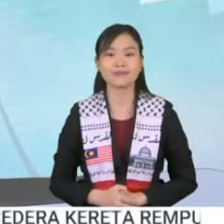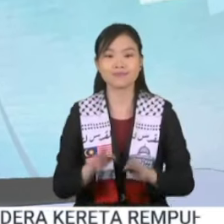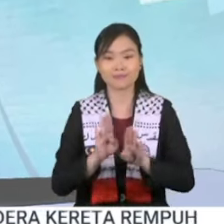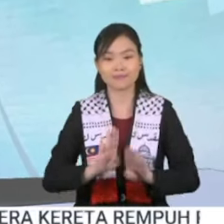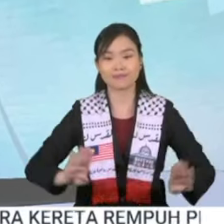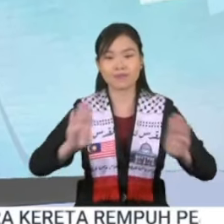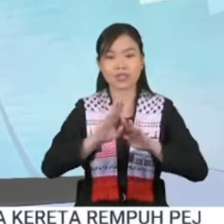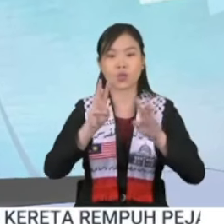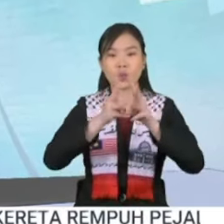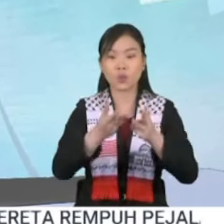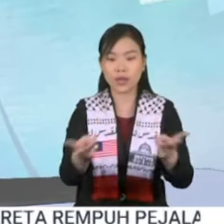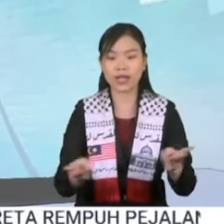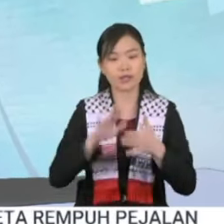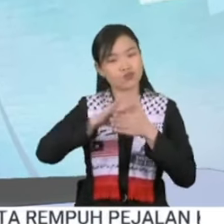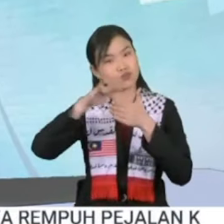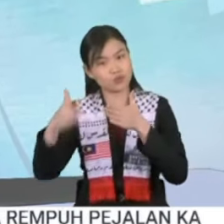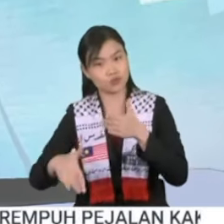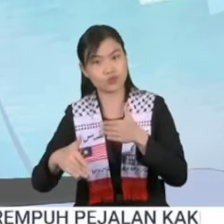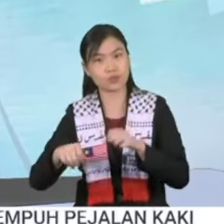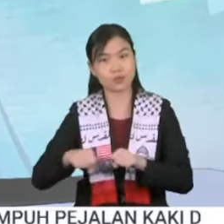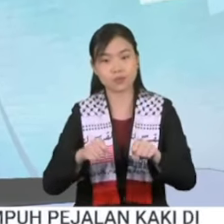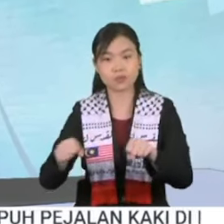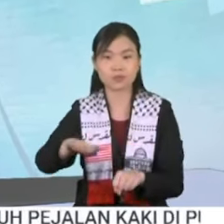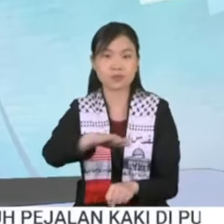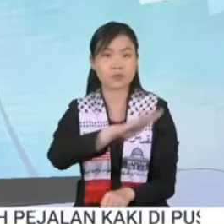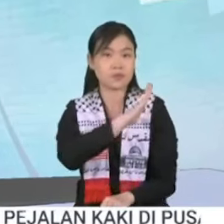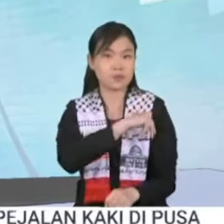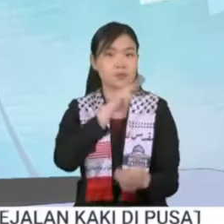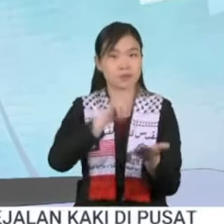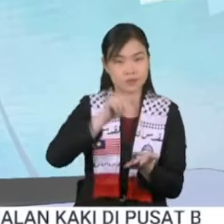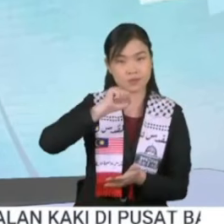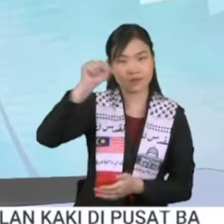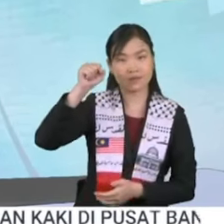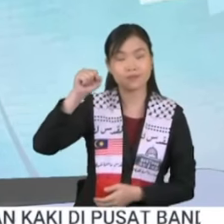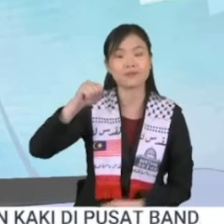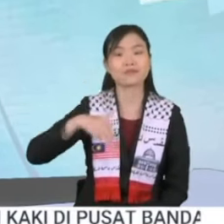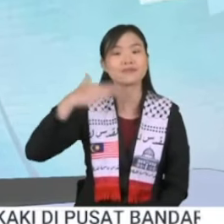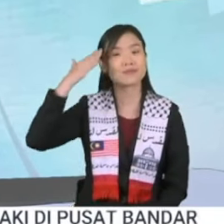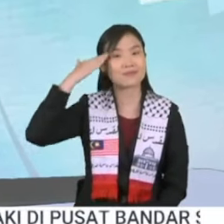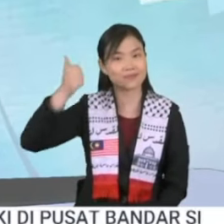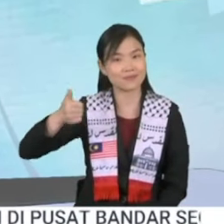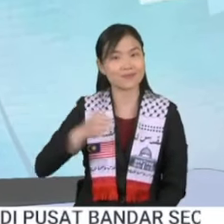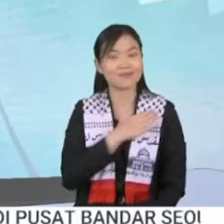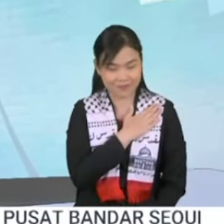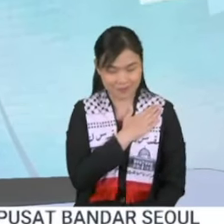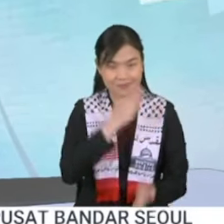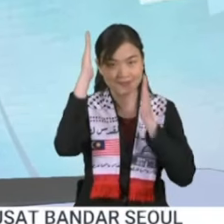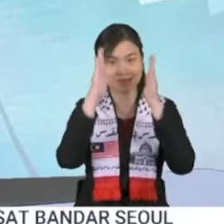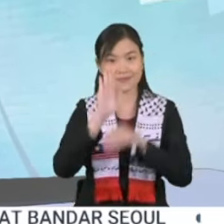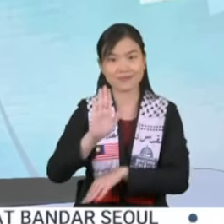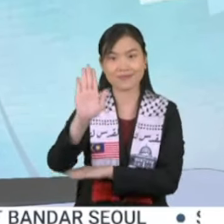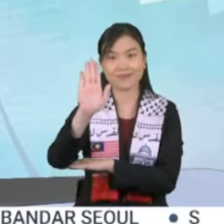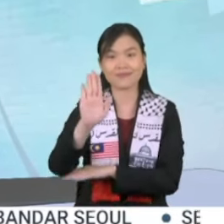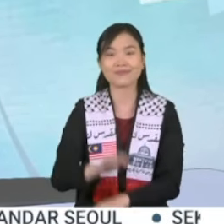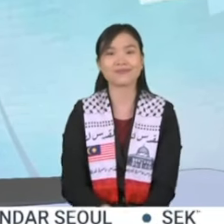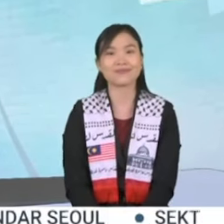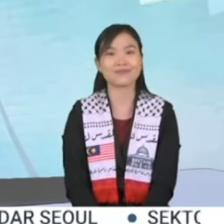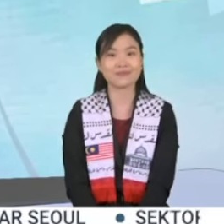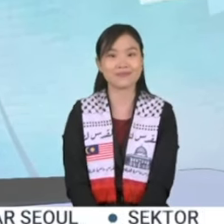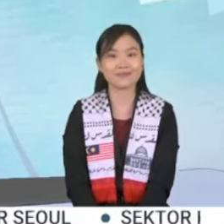Sekian berita wilayah dari Sungai ke Segara Palestin Pasti Merdeka. Saya Nurul Zahira Razi. Assalamualaikum. Salam Malaysia